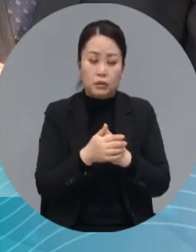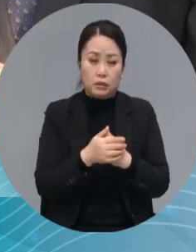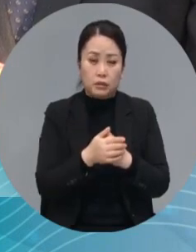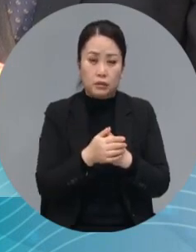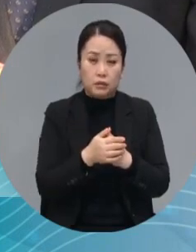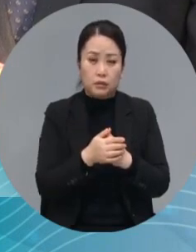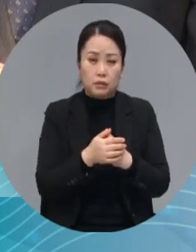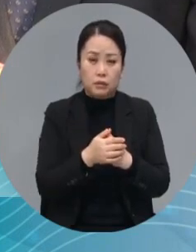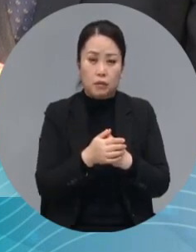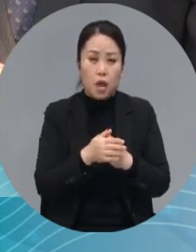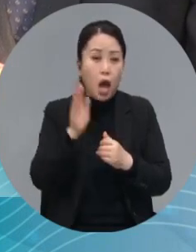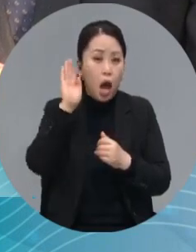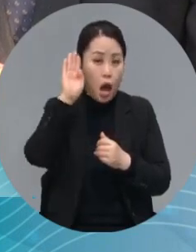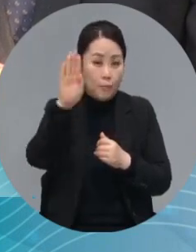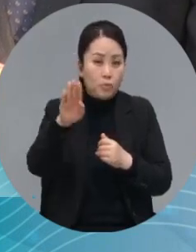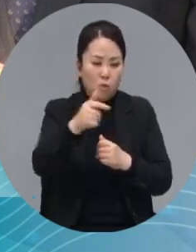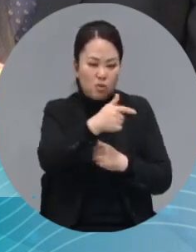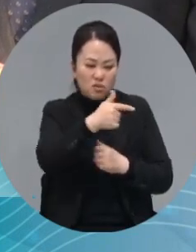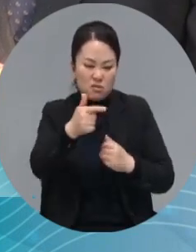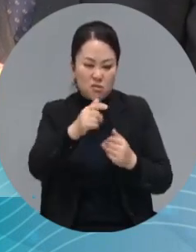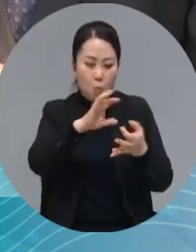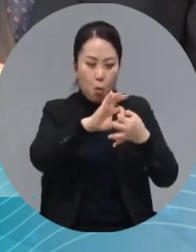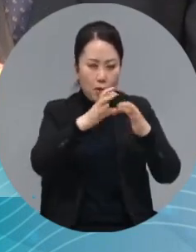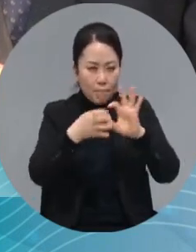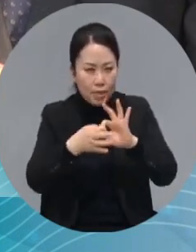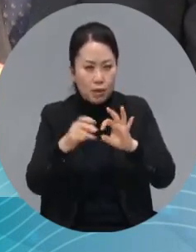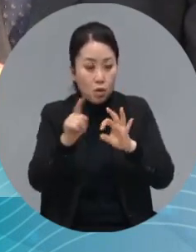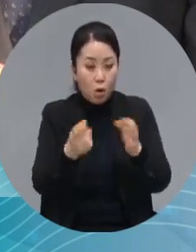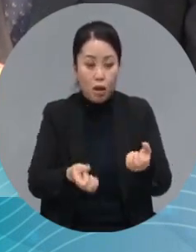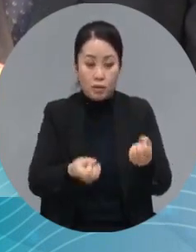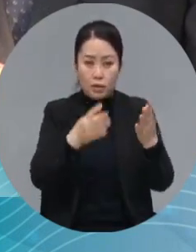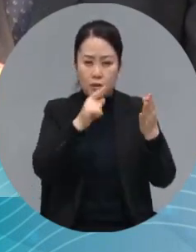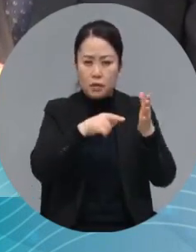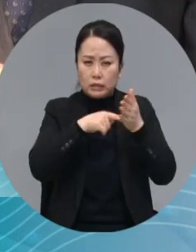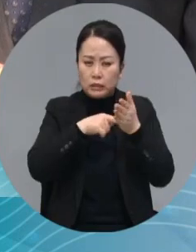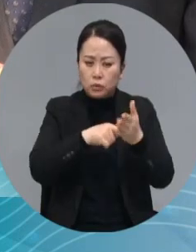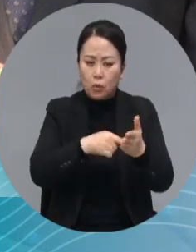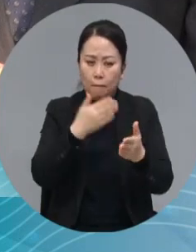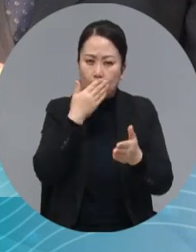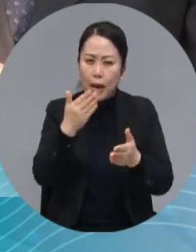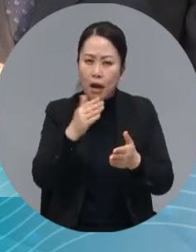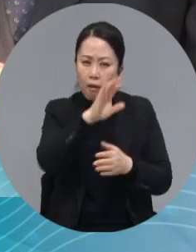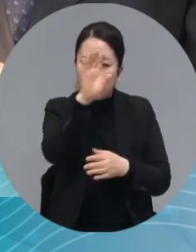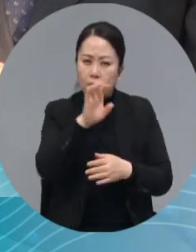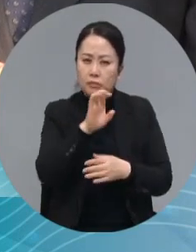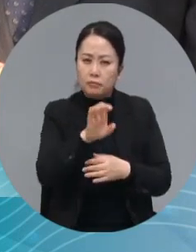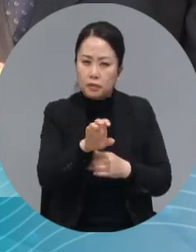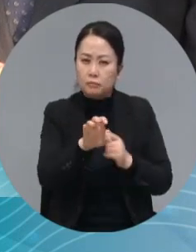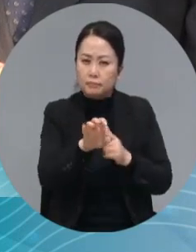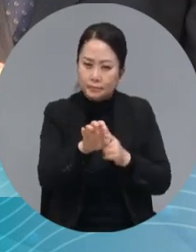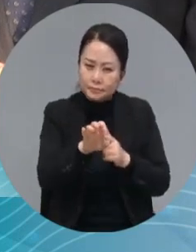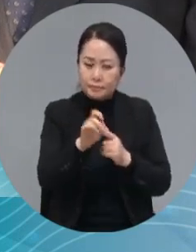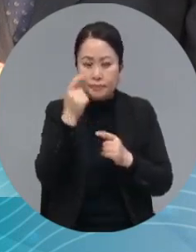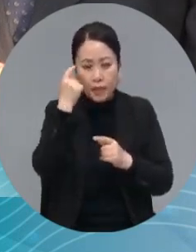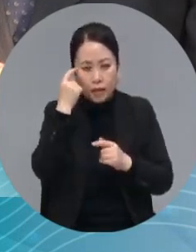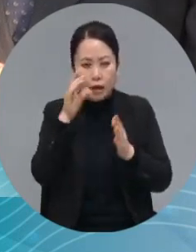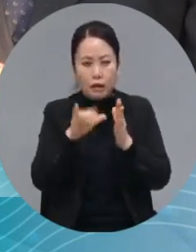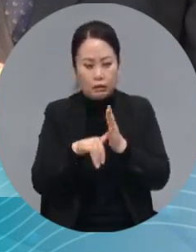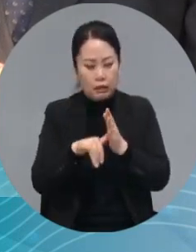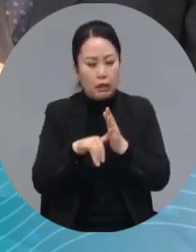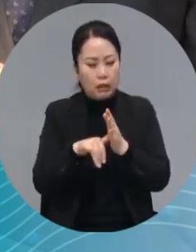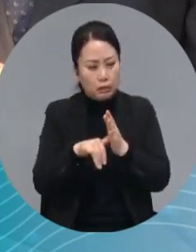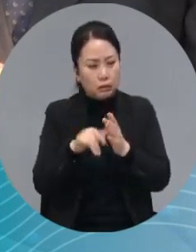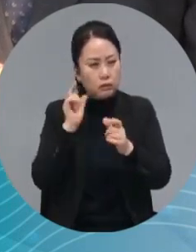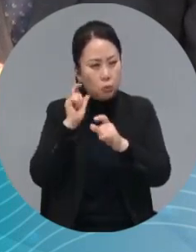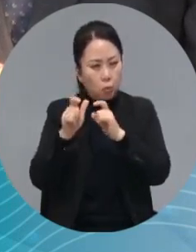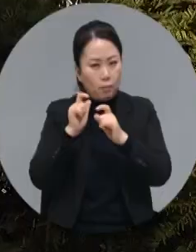그 앞으로의 메가 이벤트가 지속 가능성을 가질 수 있을까라는 면에서는 좀 고민이 좀